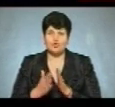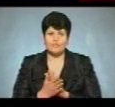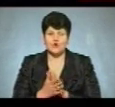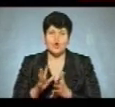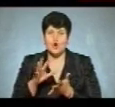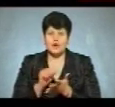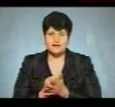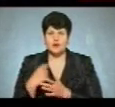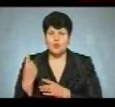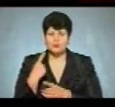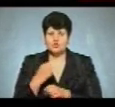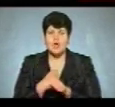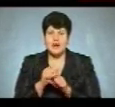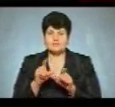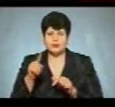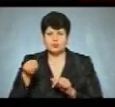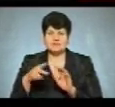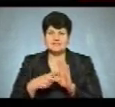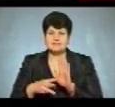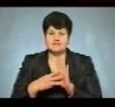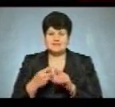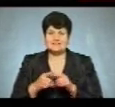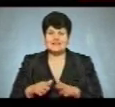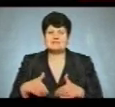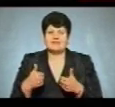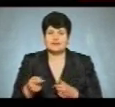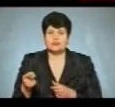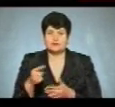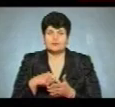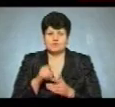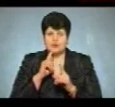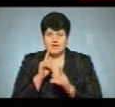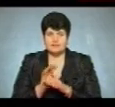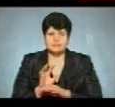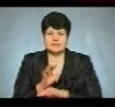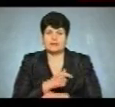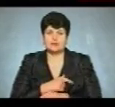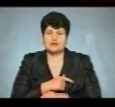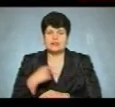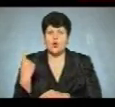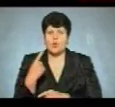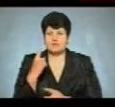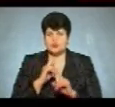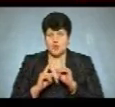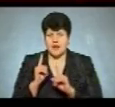обласною аптекою номер 78. Таке звернення до Тернопільської міськради надіслали депутати обласної